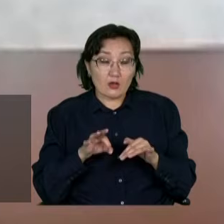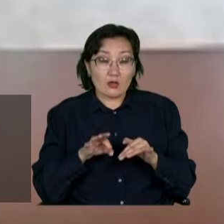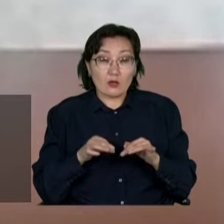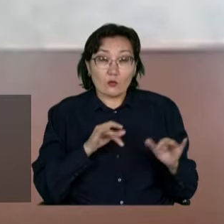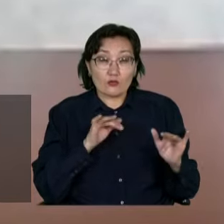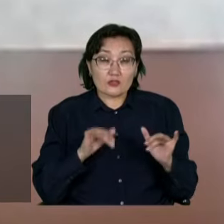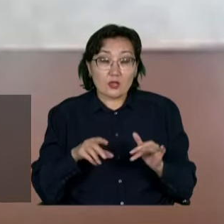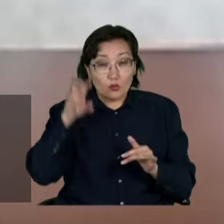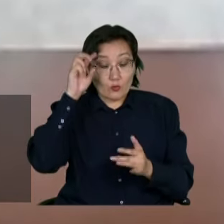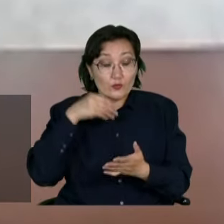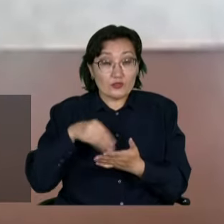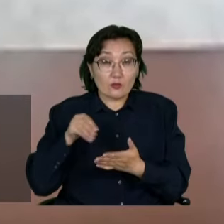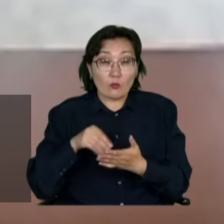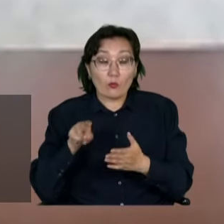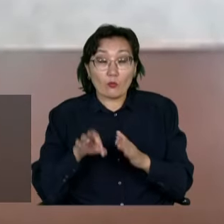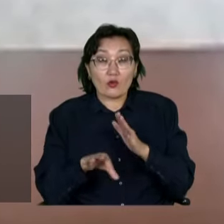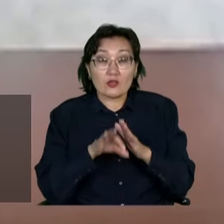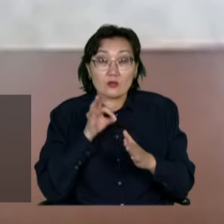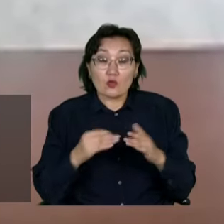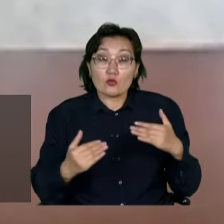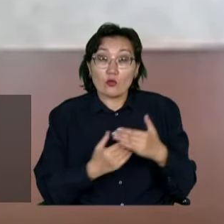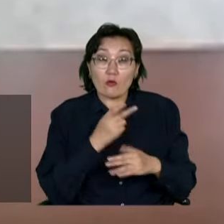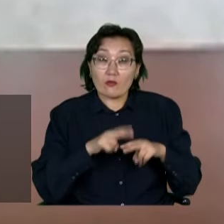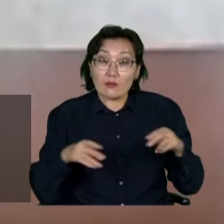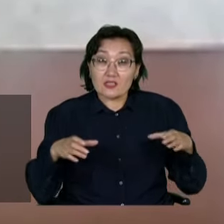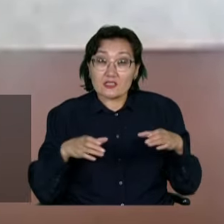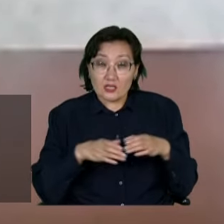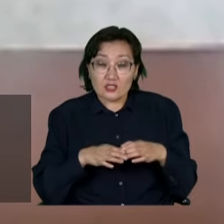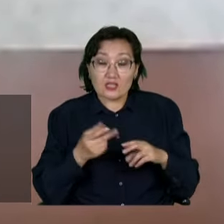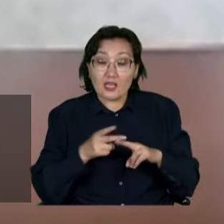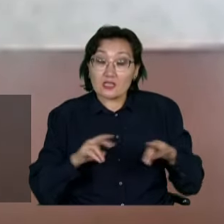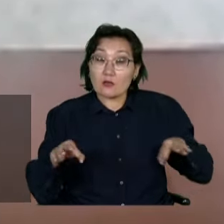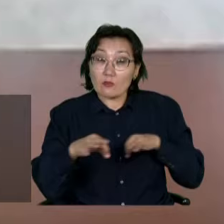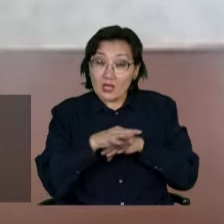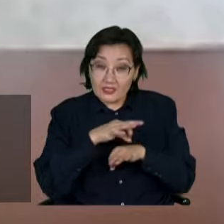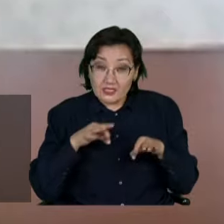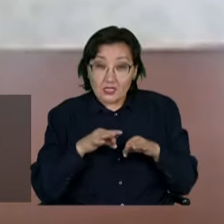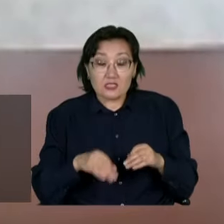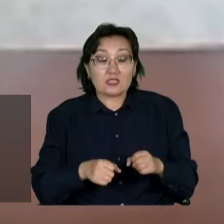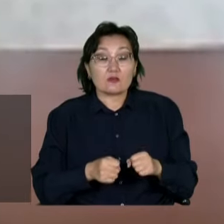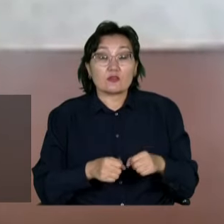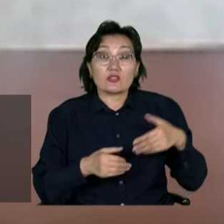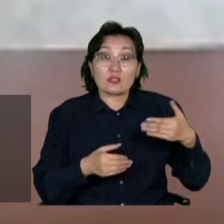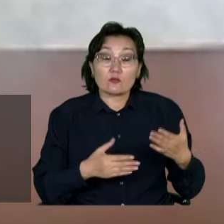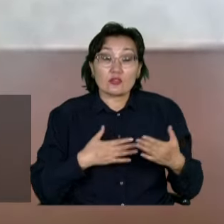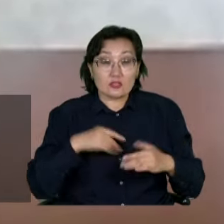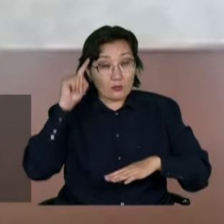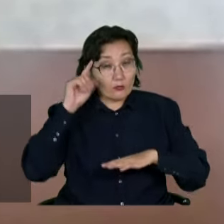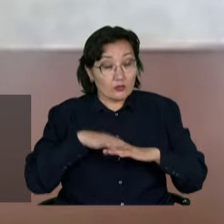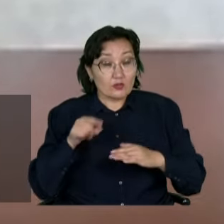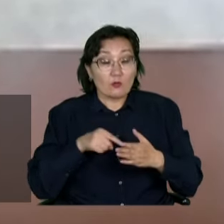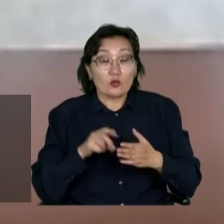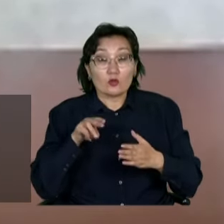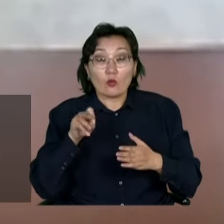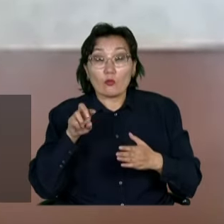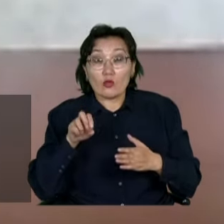процедура госзакупок по определению нового подрядчика на данный проект. Теперь с нашей стороны Акимат города Тобыл на